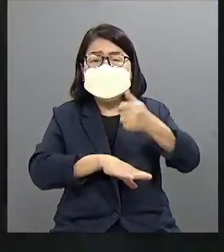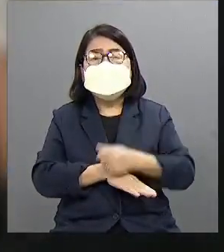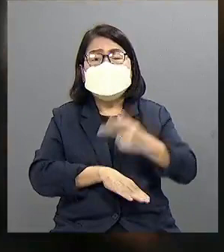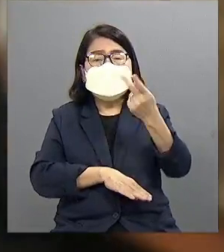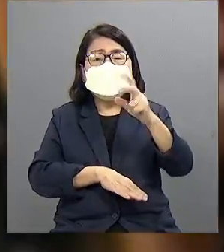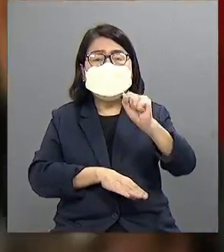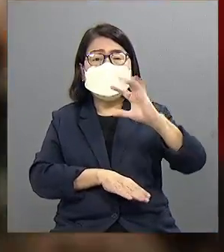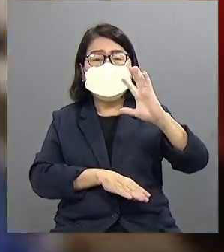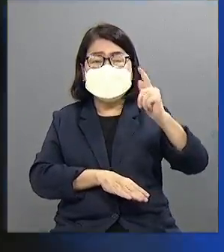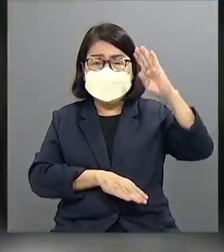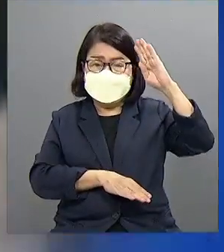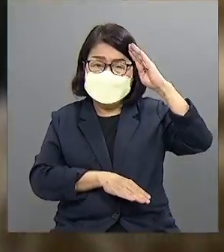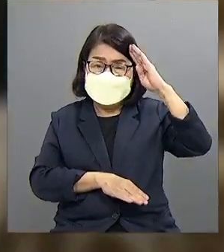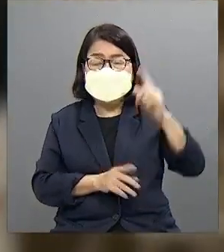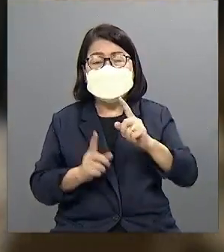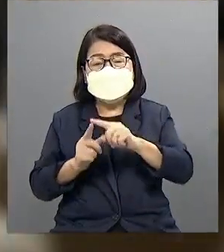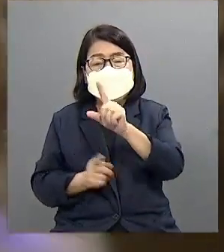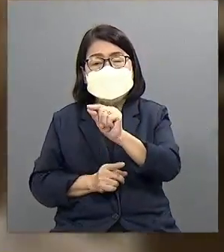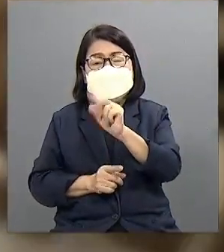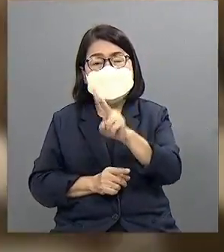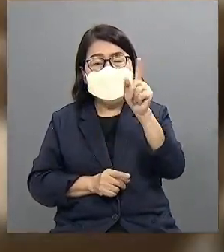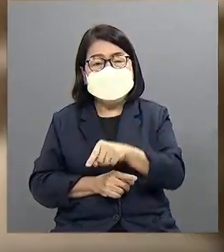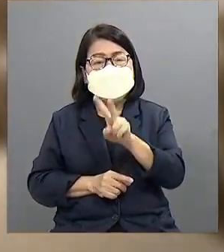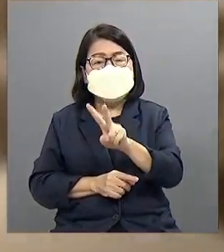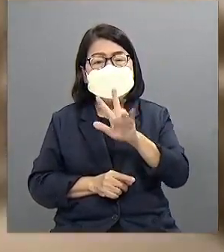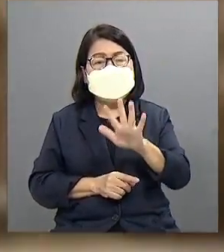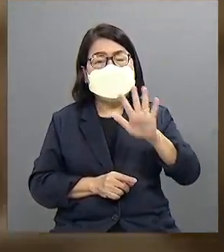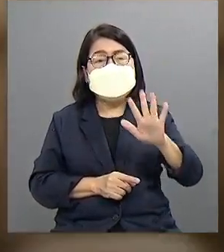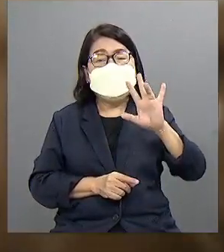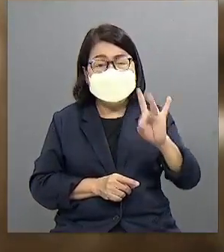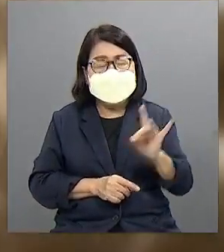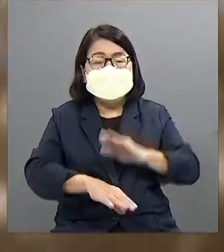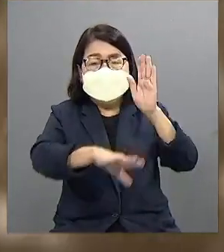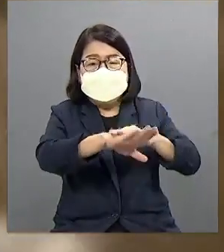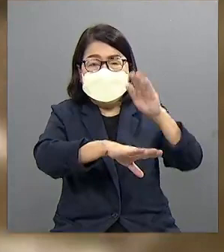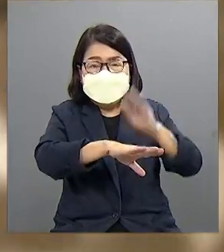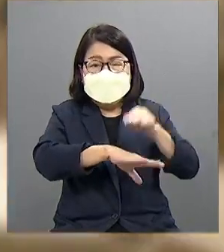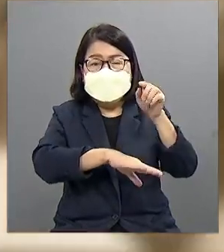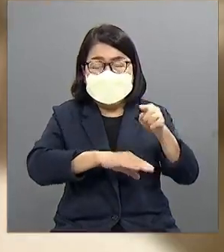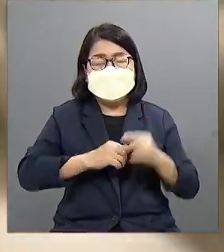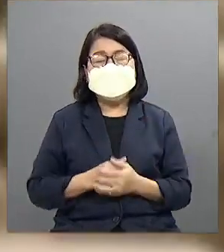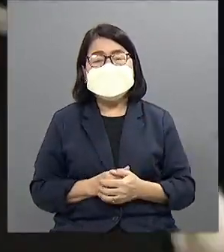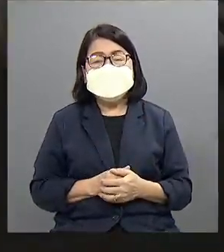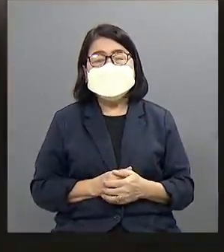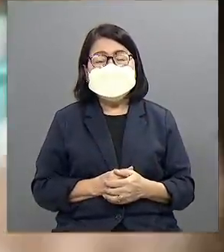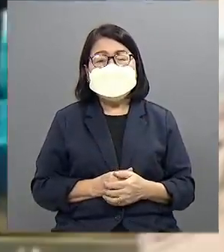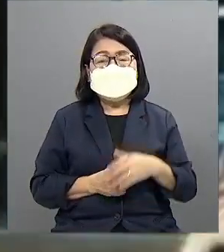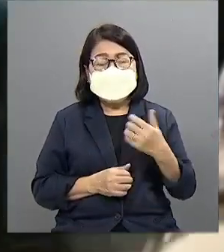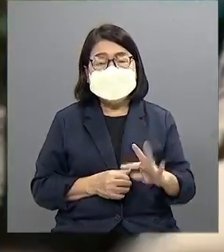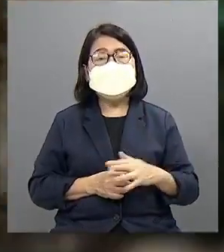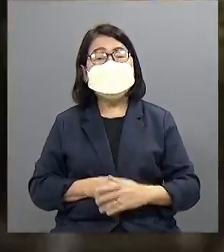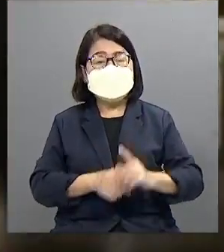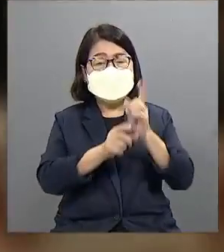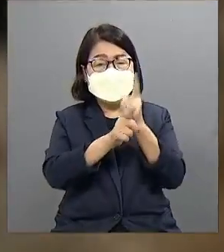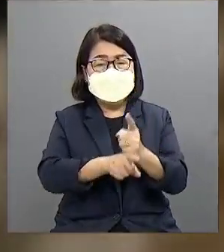ที่22/2558เรื่องมาตรการควบคุมสถานบันเทิงนะคะก็มีอำนาจของผู้ว่าราชการจังหวัดก